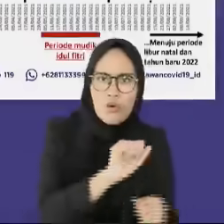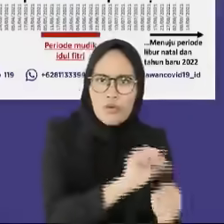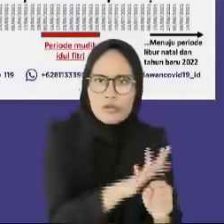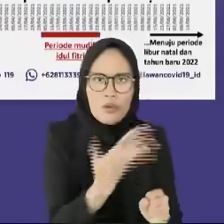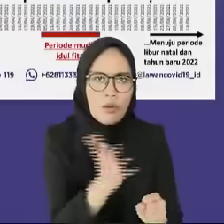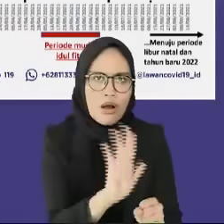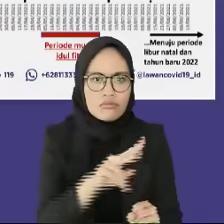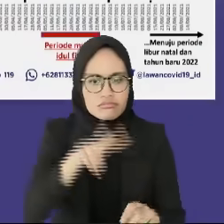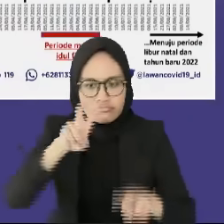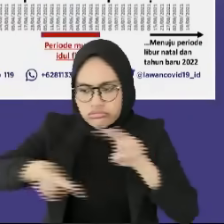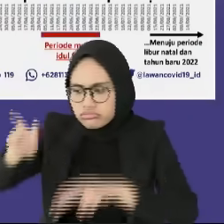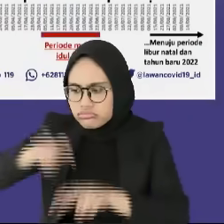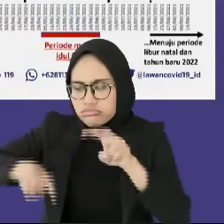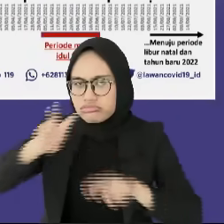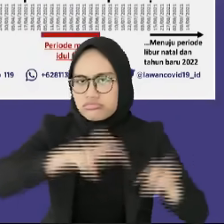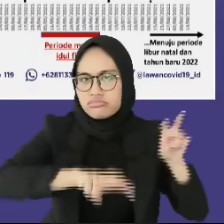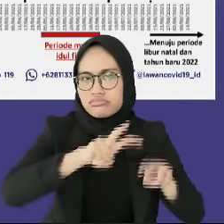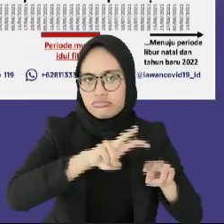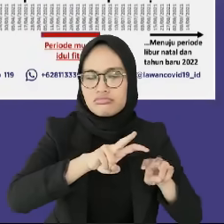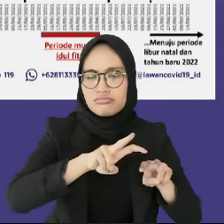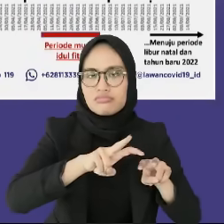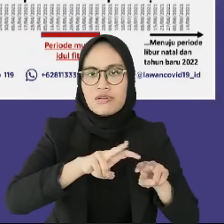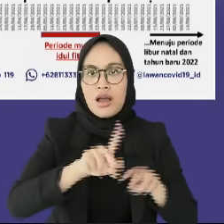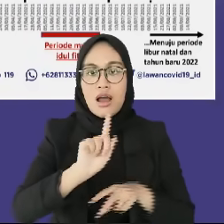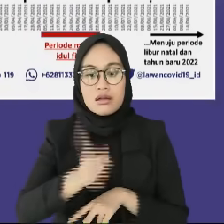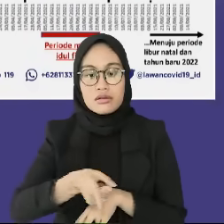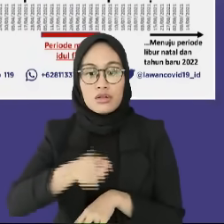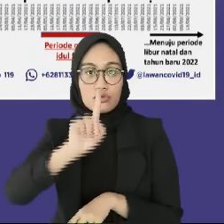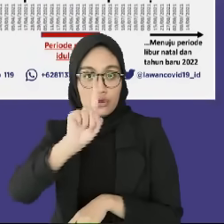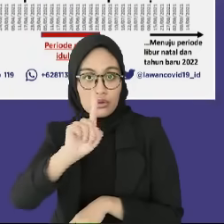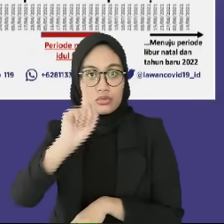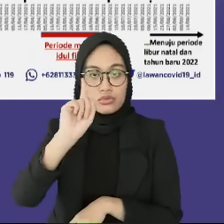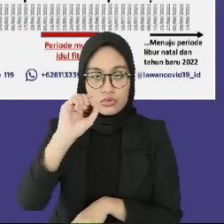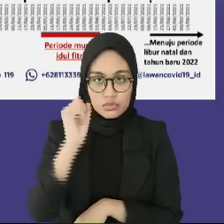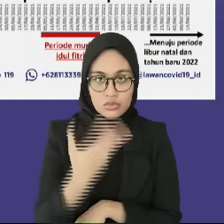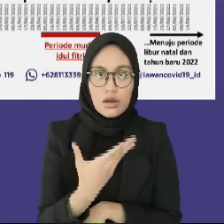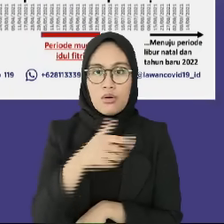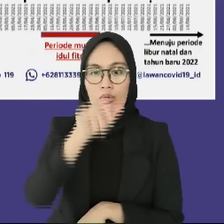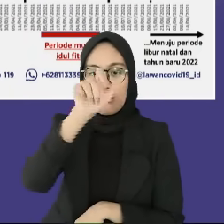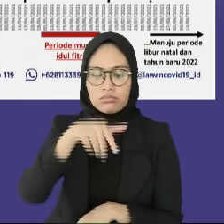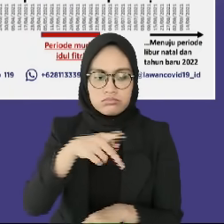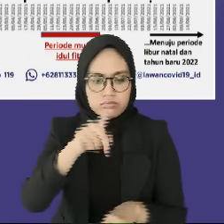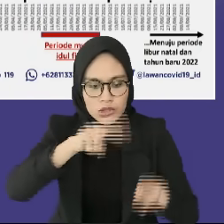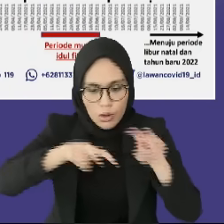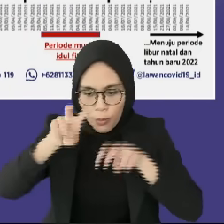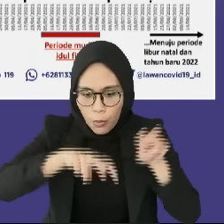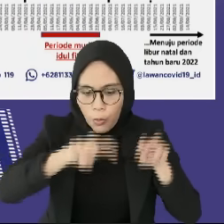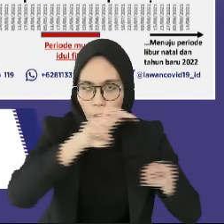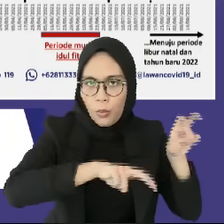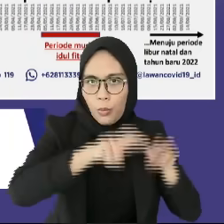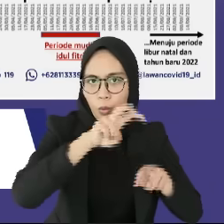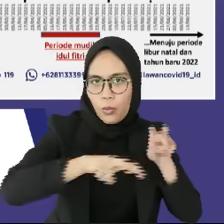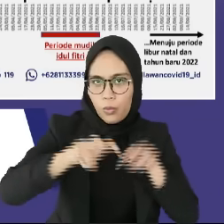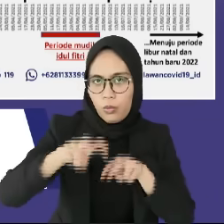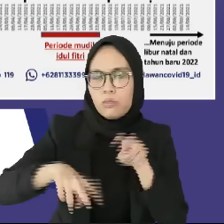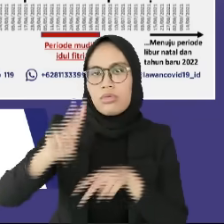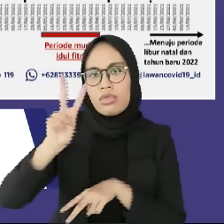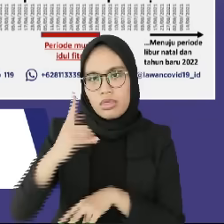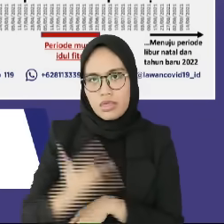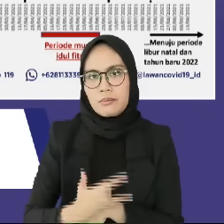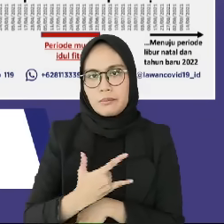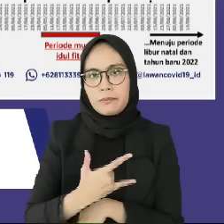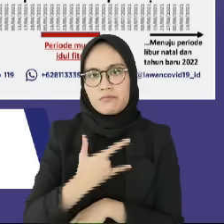orang yang diperiksa mencapai 1 juta orang, terus meningkat dari yang sebelumnya berkisar 600 sampai dengan 900.000